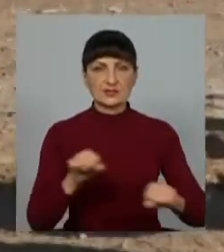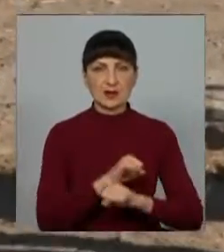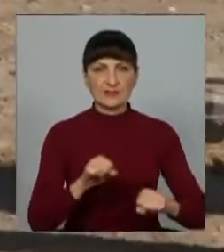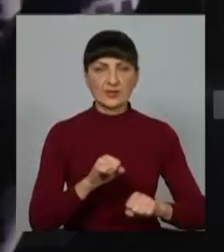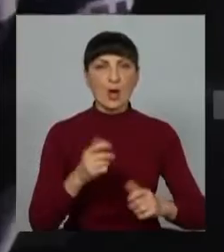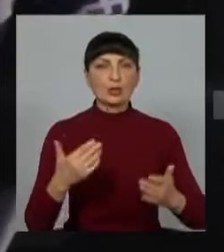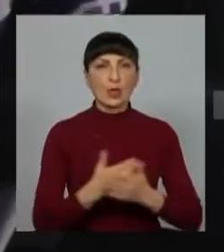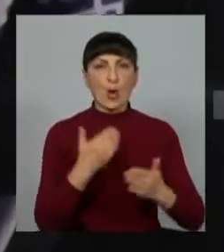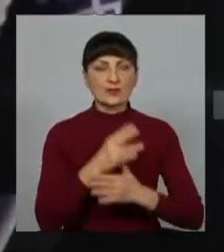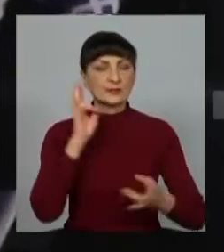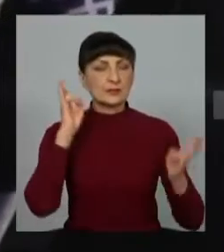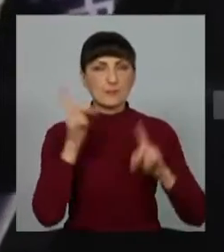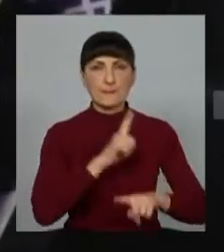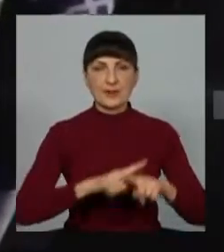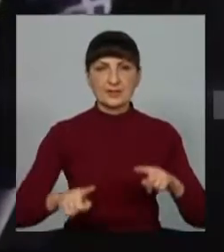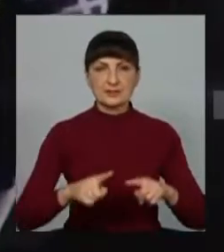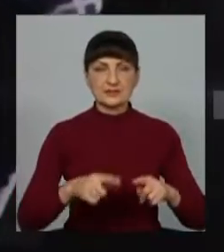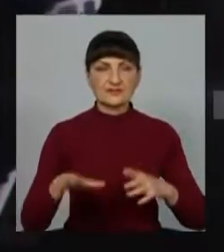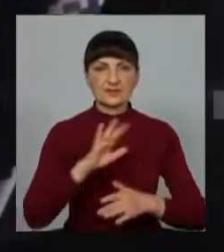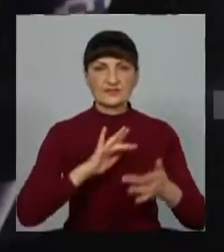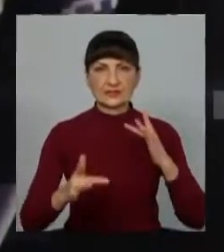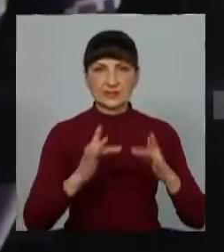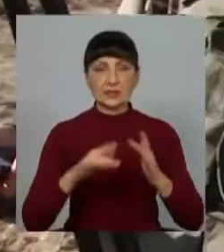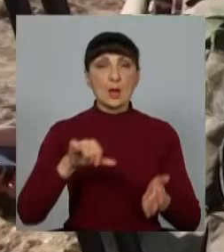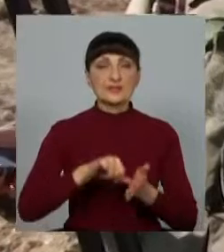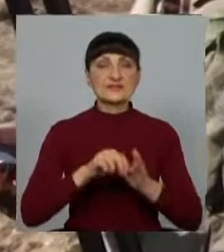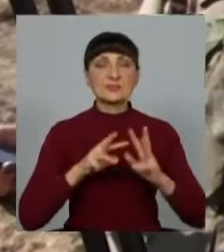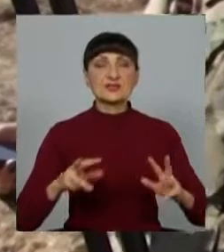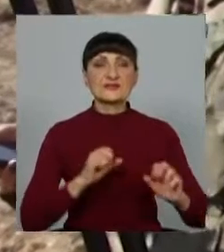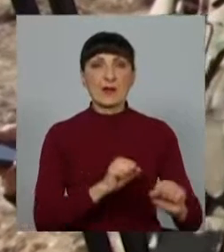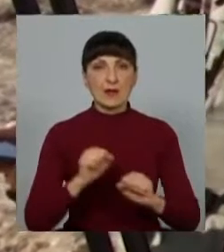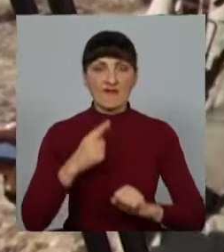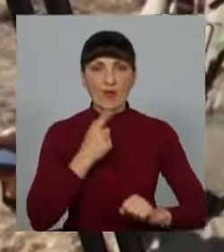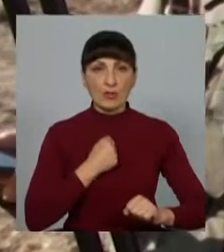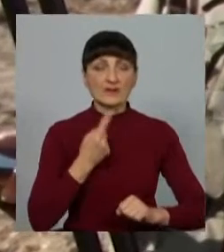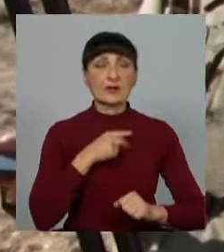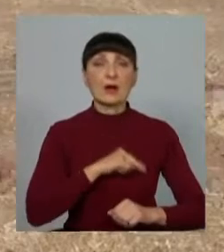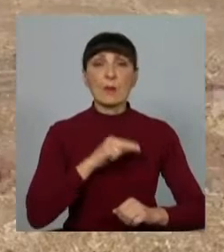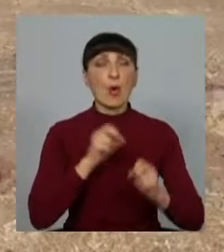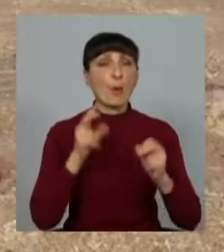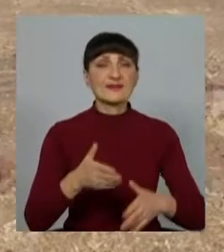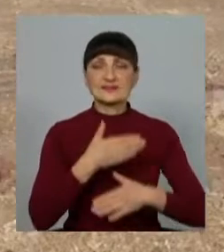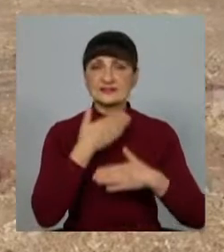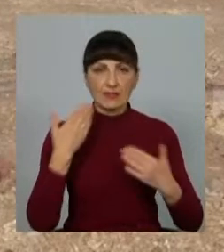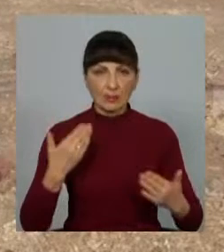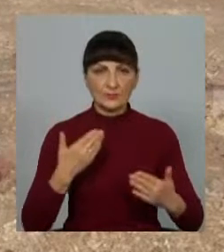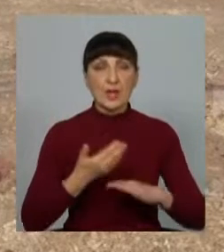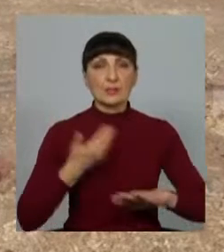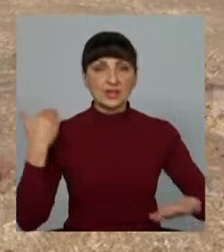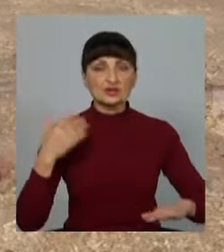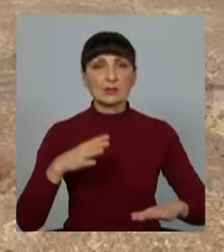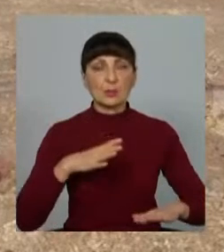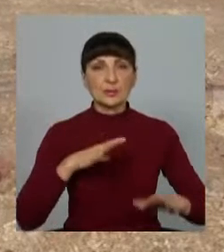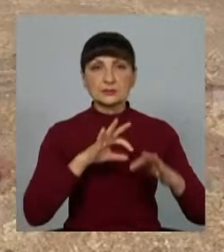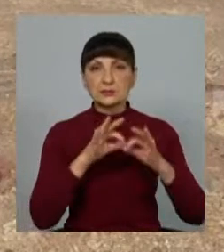взрывы. Эта новость быстро разлетелась по просторам глобальной сети. Представители Минобороны сообщили, что работы не представляют опасности для населения. Перед их началом